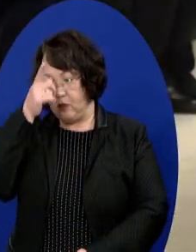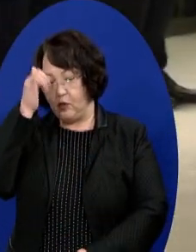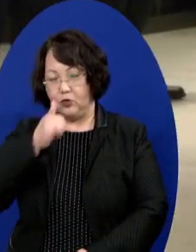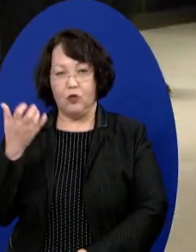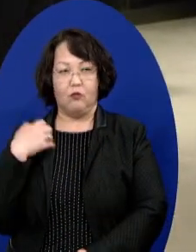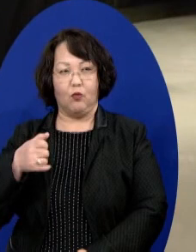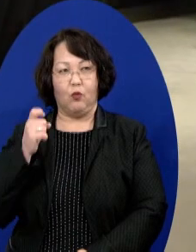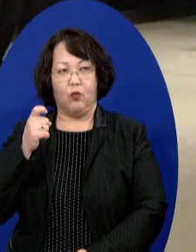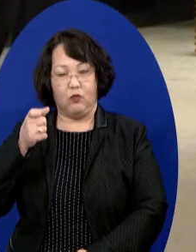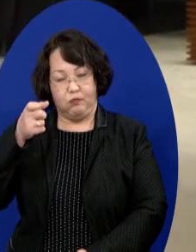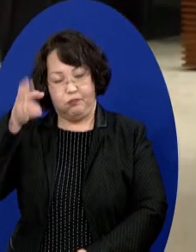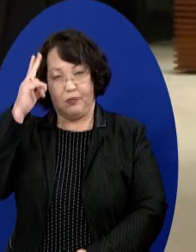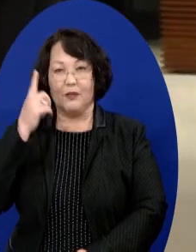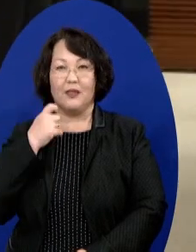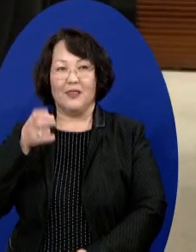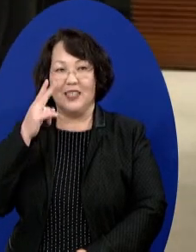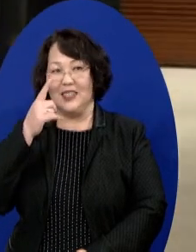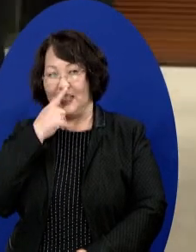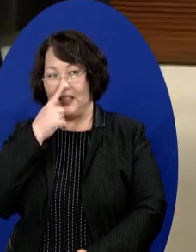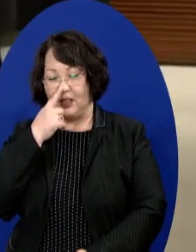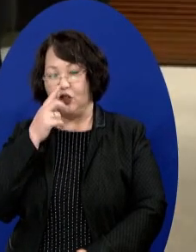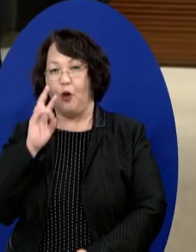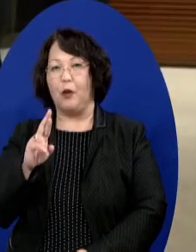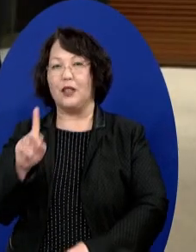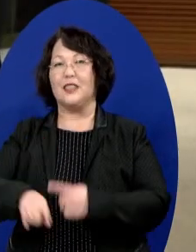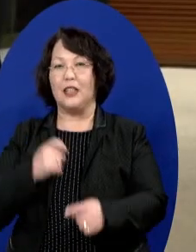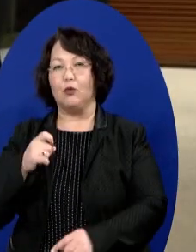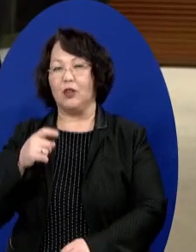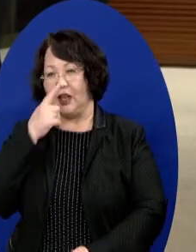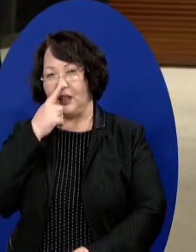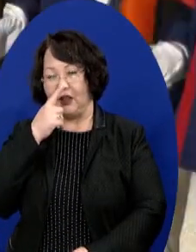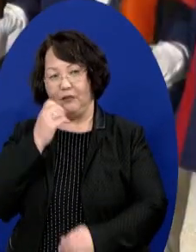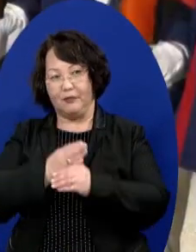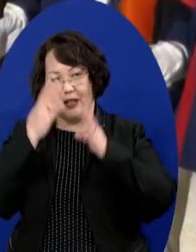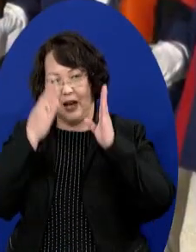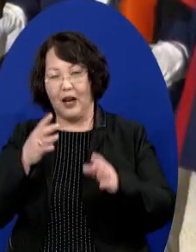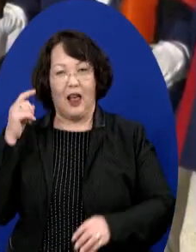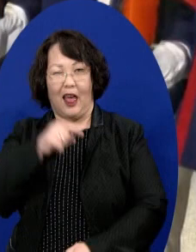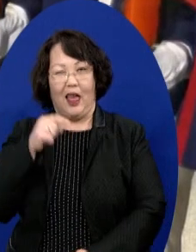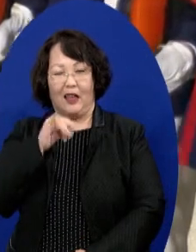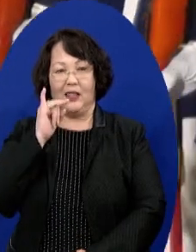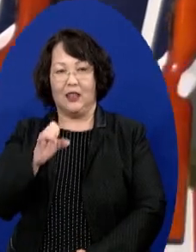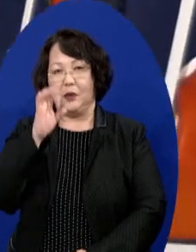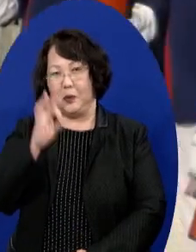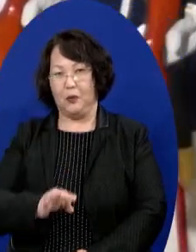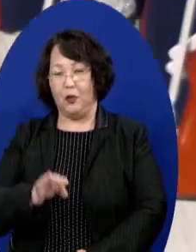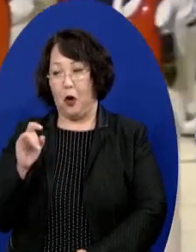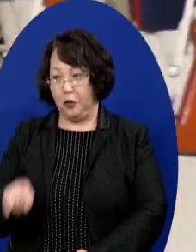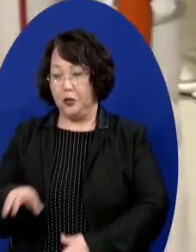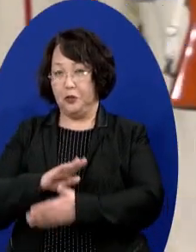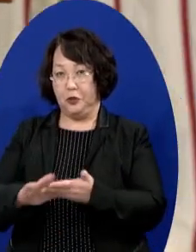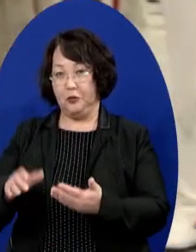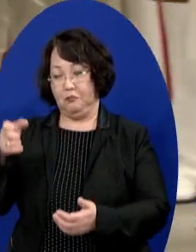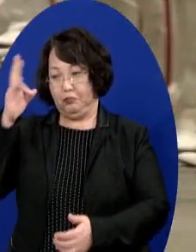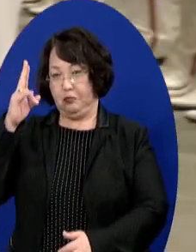Ангела Меркель Хятадд Японоос илүү олон айлчилж, Хятадыг Япон улсаас илүү чухалчилдаг байсан гэж улс төрийн шинжээчд үздэг юм а.